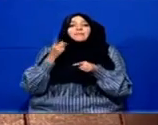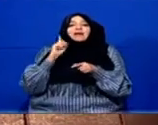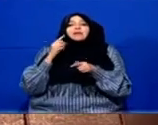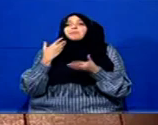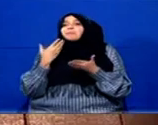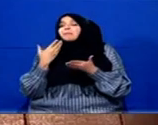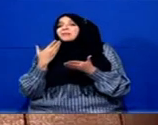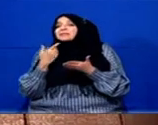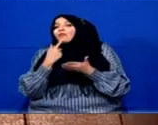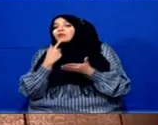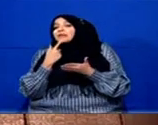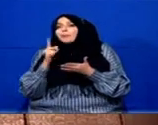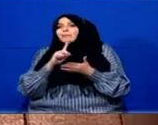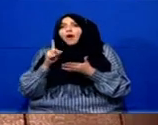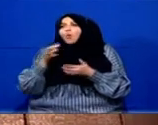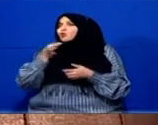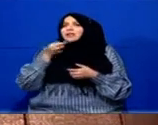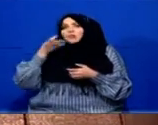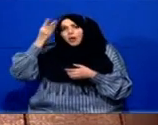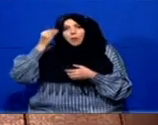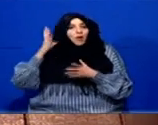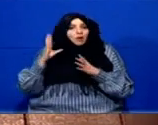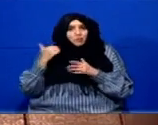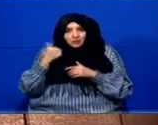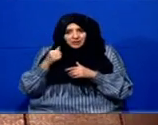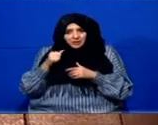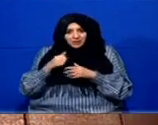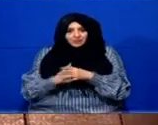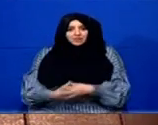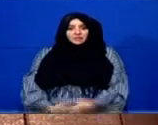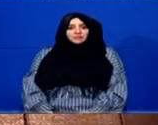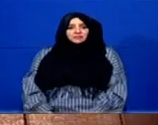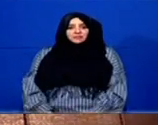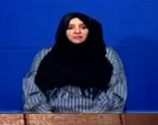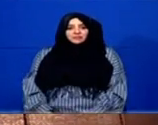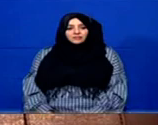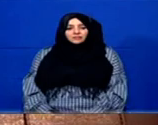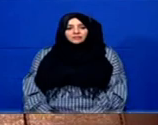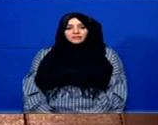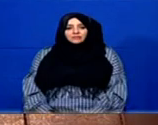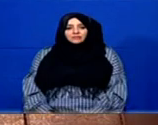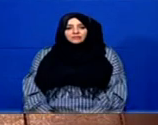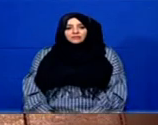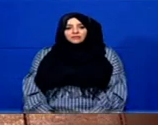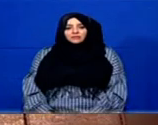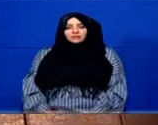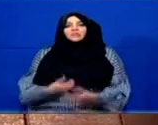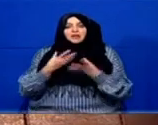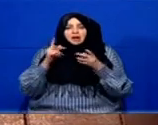هناك نصوص مقطعيه في الدلاله وهناك نصوص الظنيه في الدلاله والادله